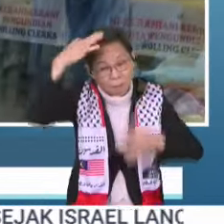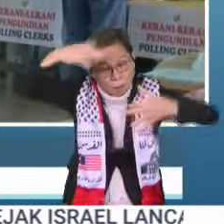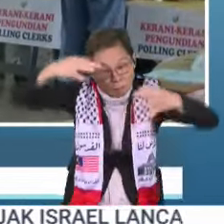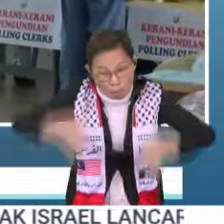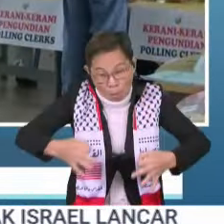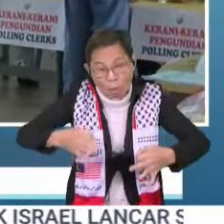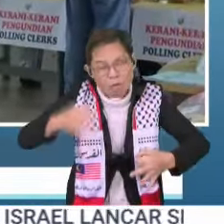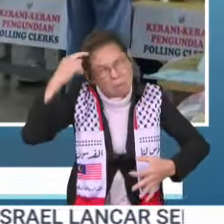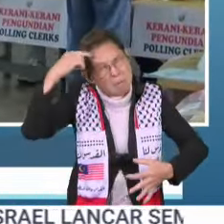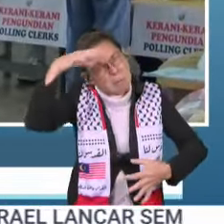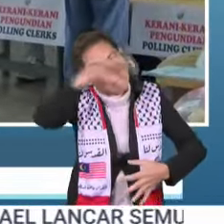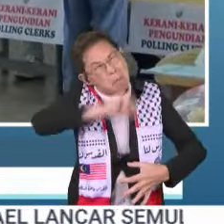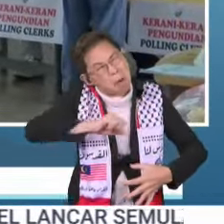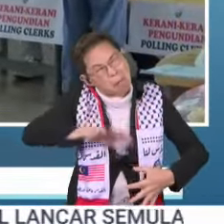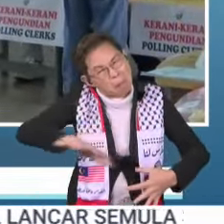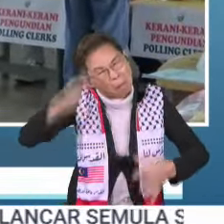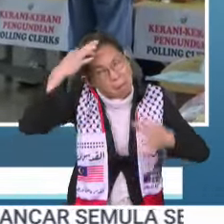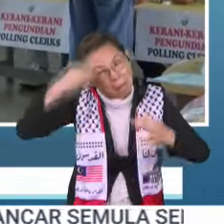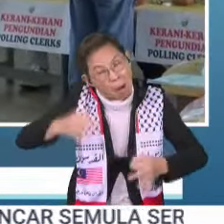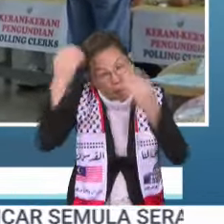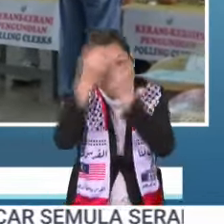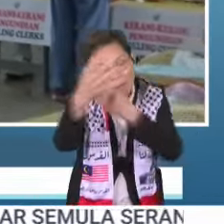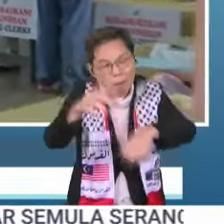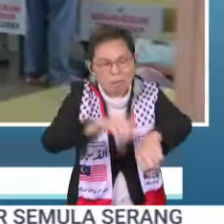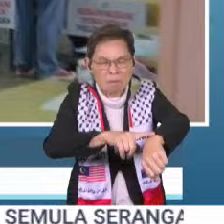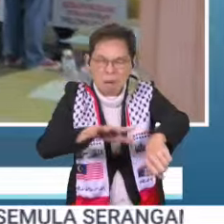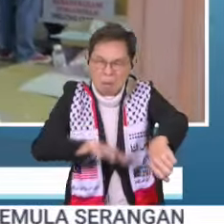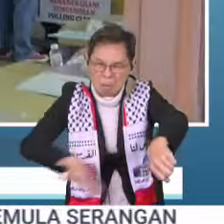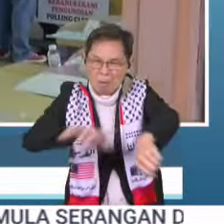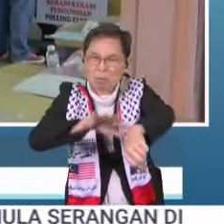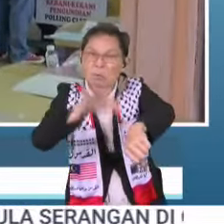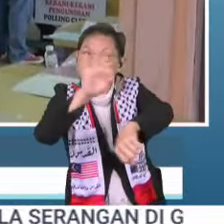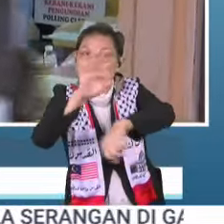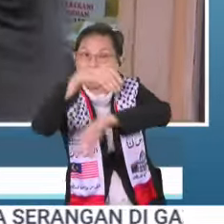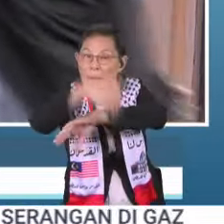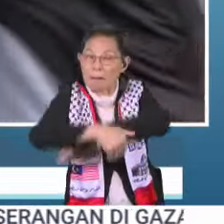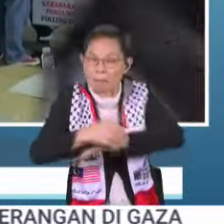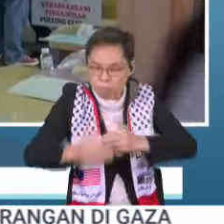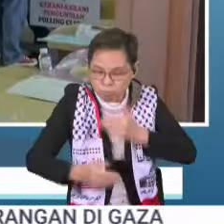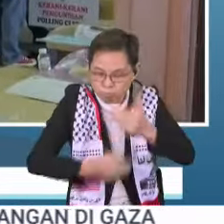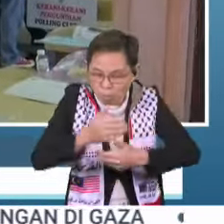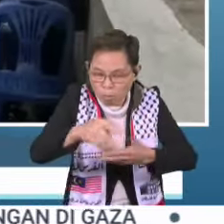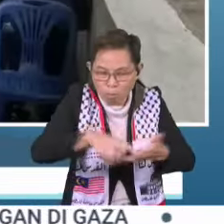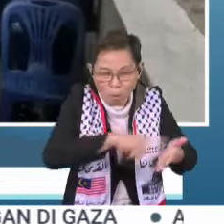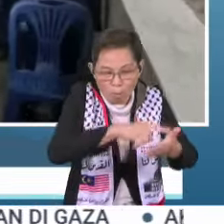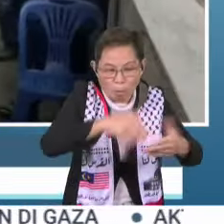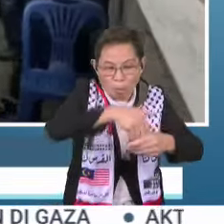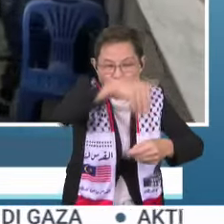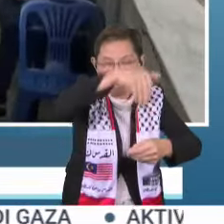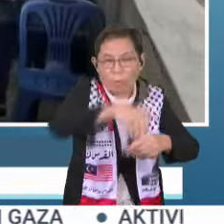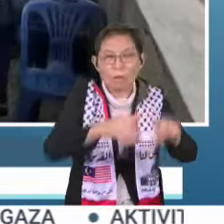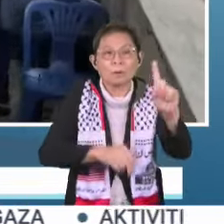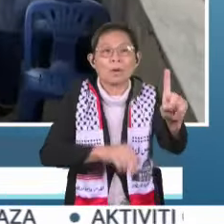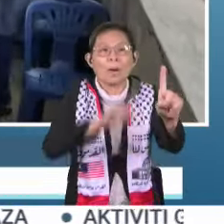akan diketahui selewat-lewatnya pukul 9 malam nanti. Proses pengundian hari ini membabitkan